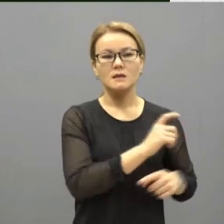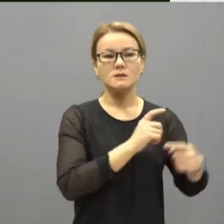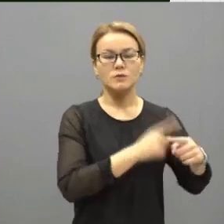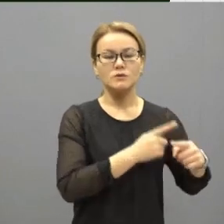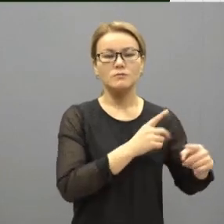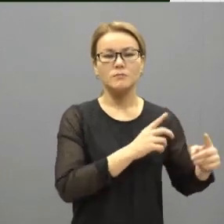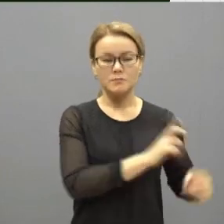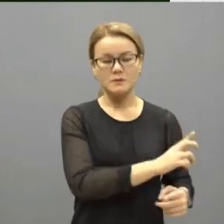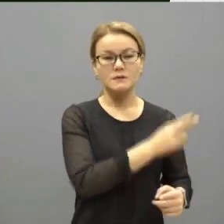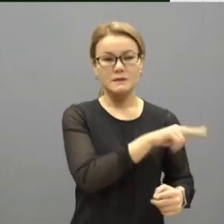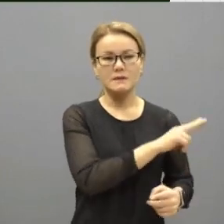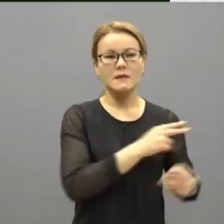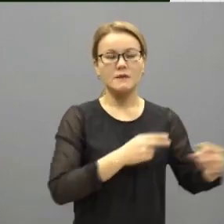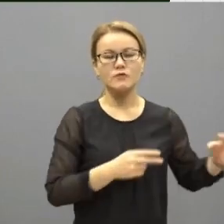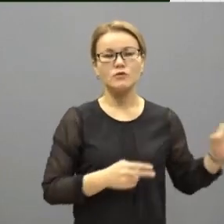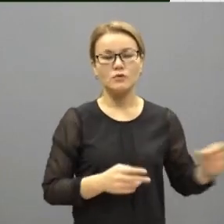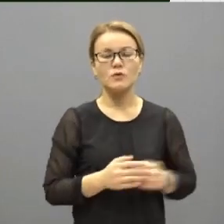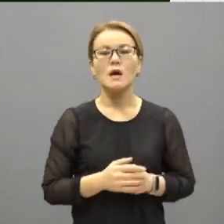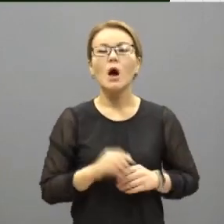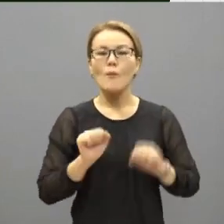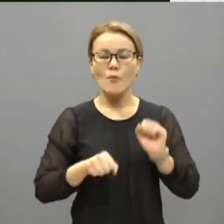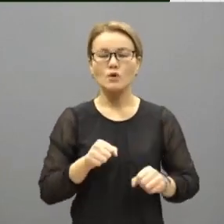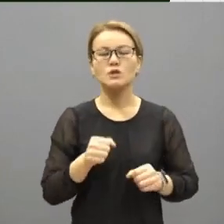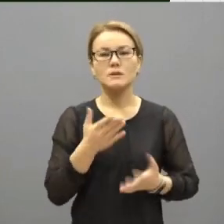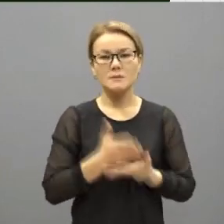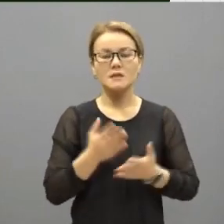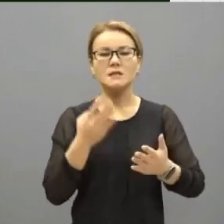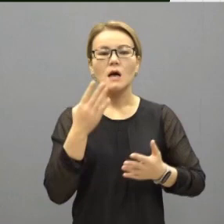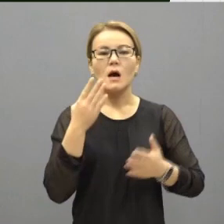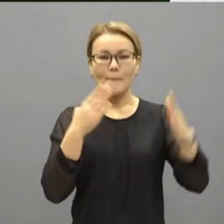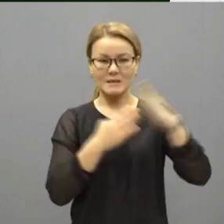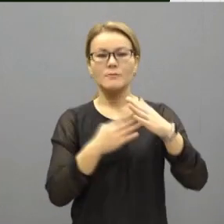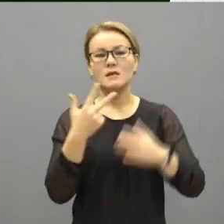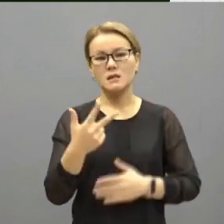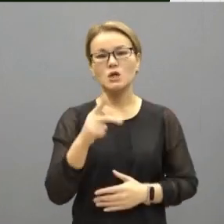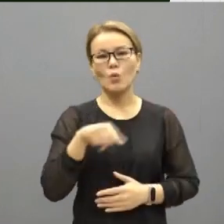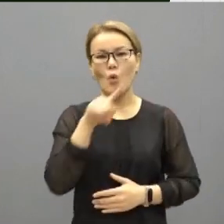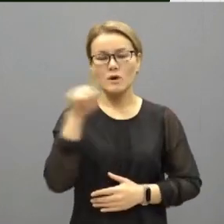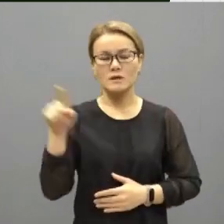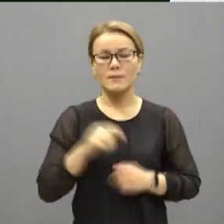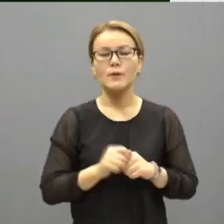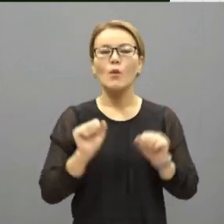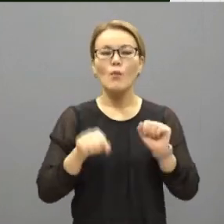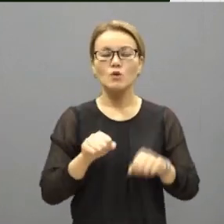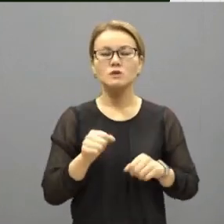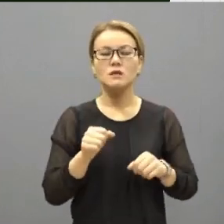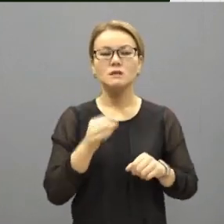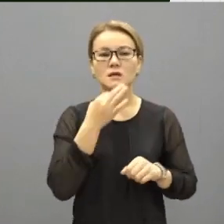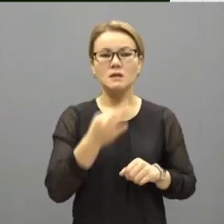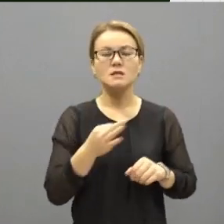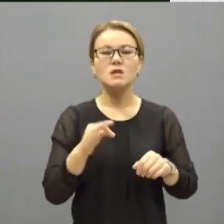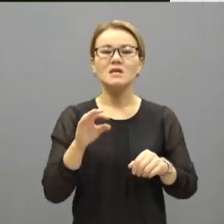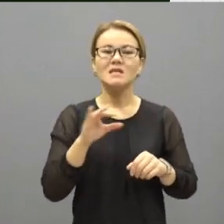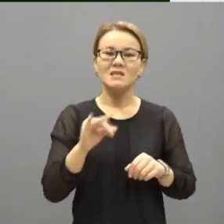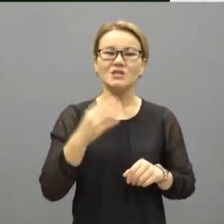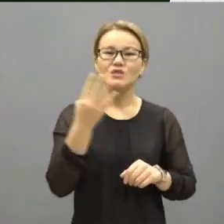может максимально иметь три возможных корня. Также можно сказать и об уравнении